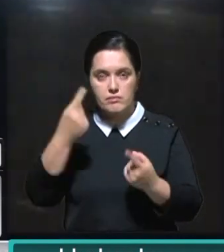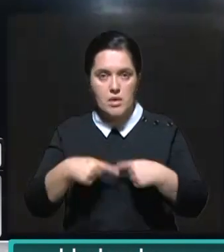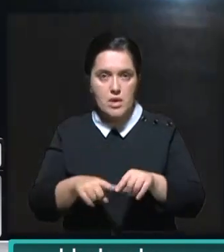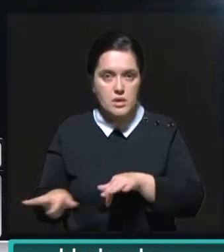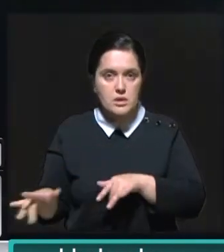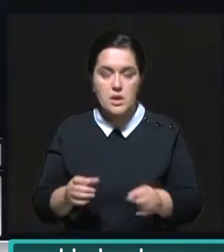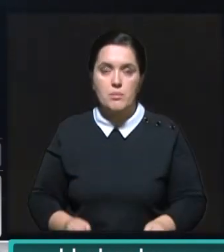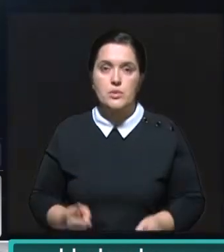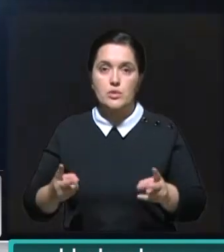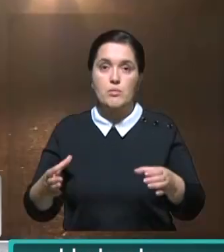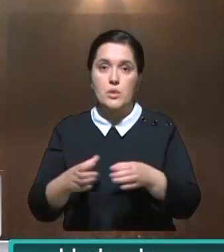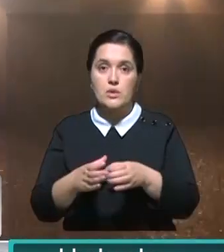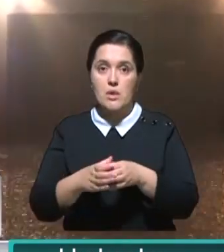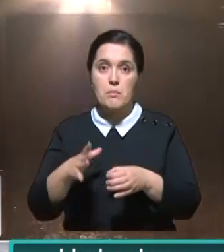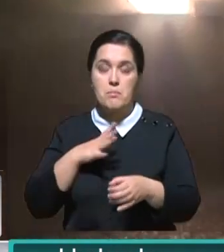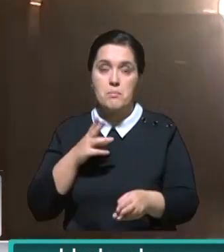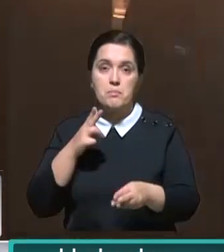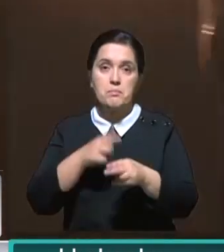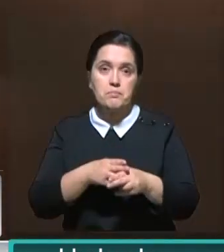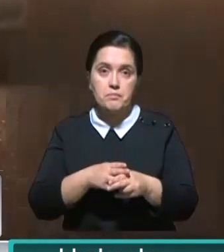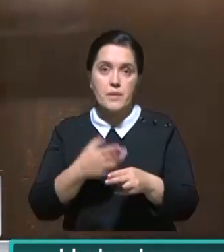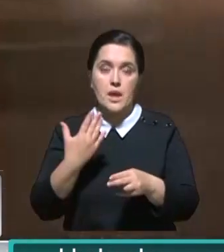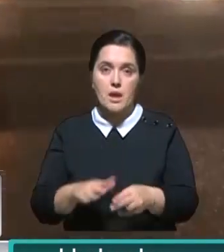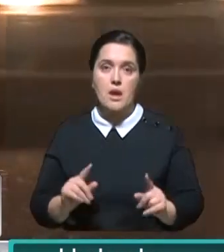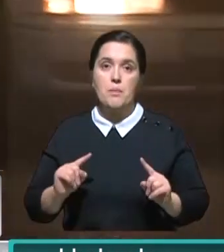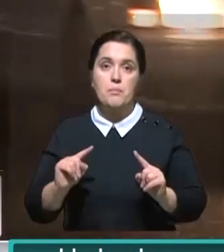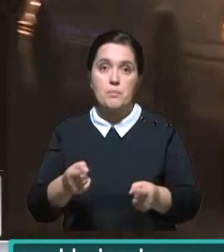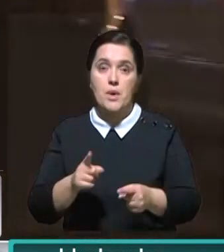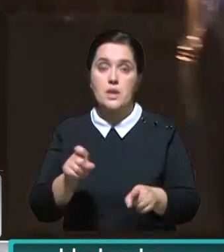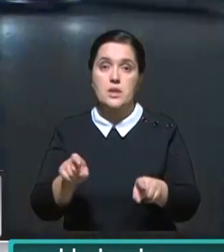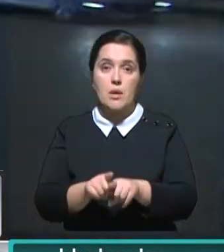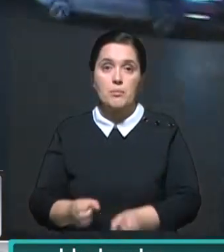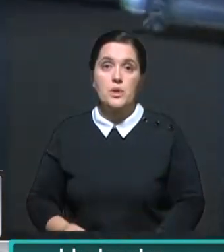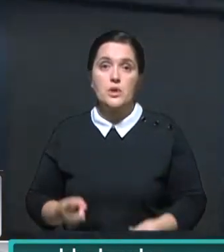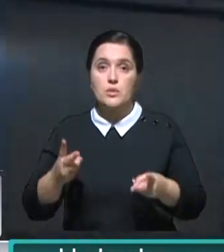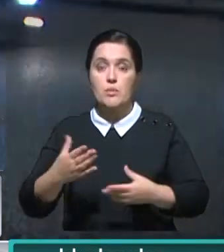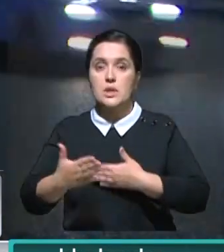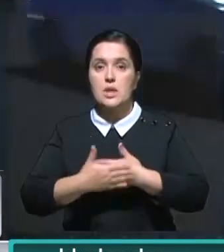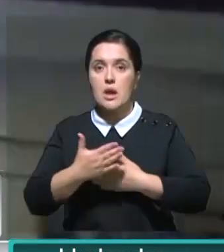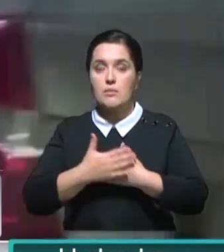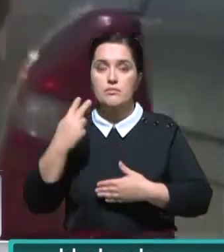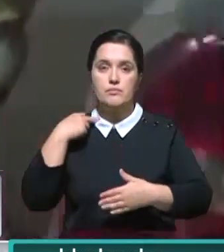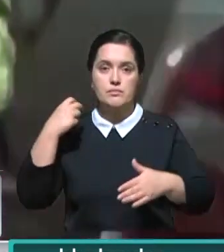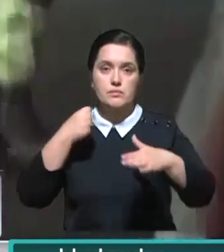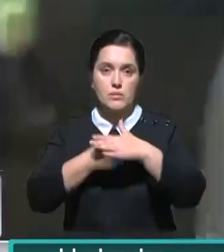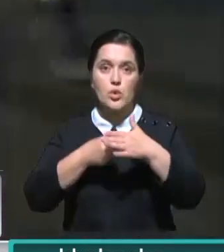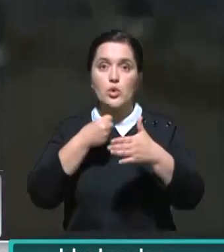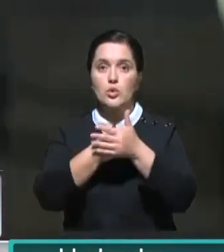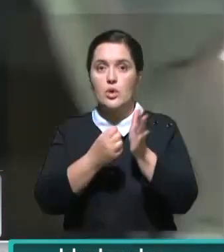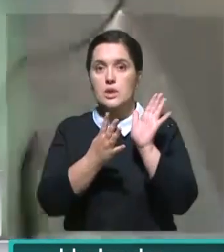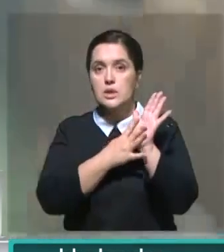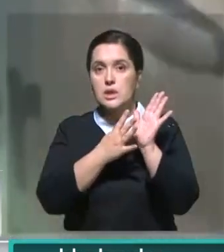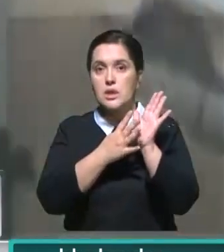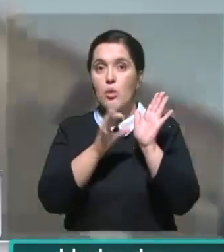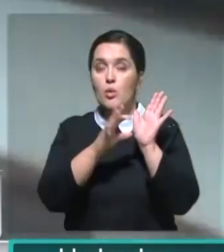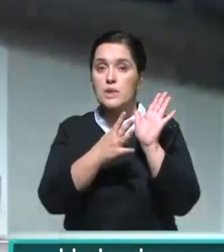организованной преступной группе, деятельность которой была пресечена. За подобного рода преступления предусмотрено наказание в виде лишения свободы сроком